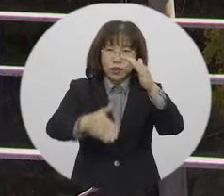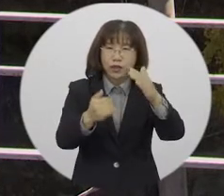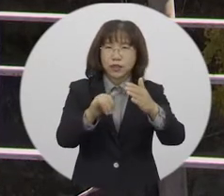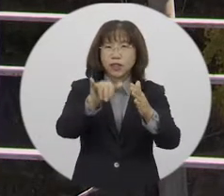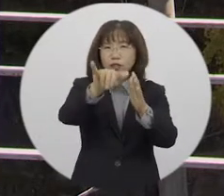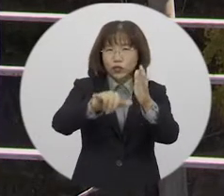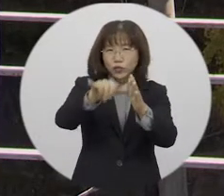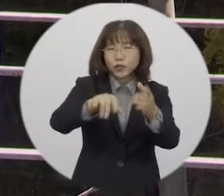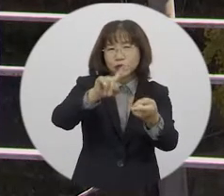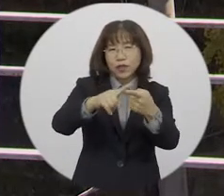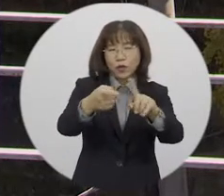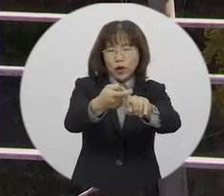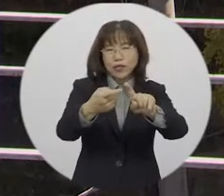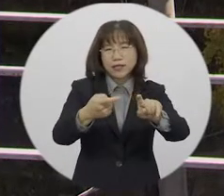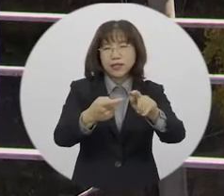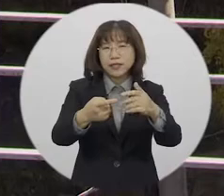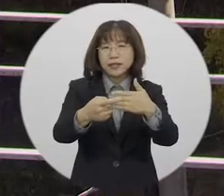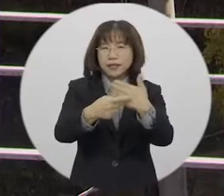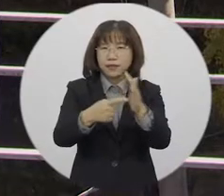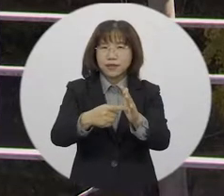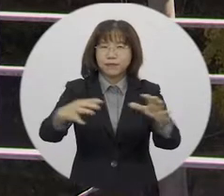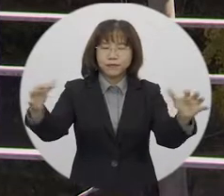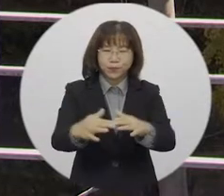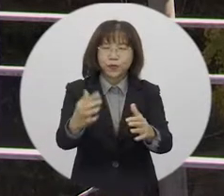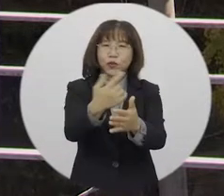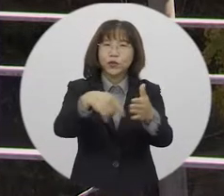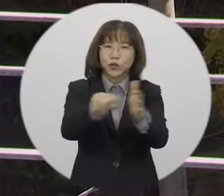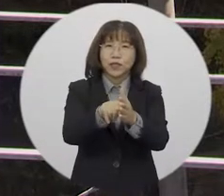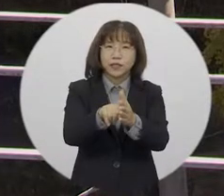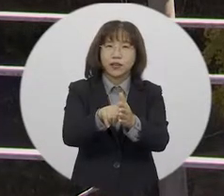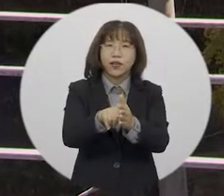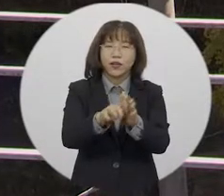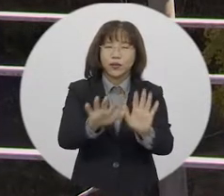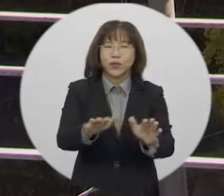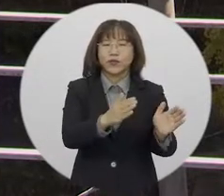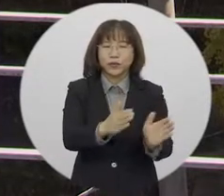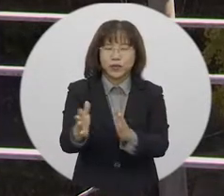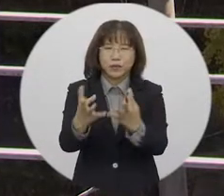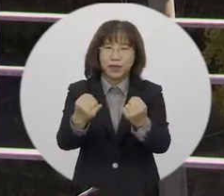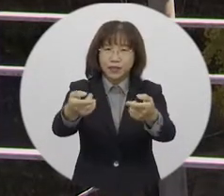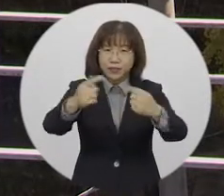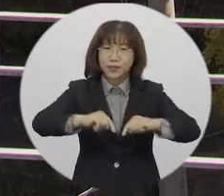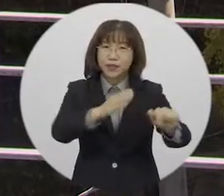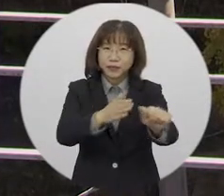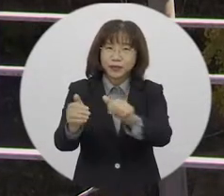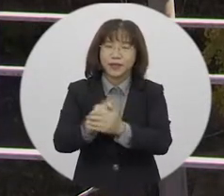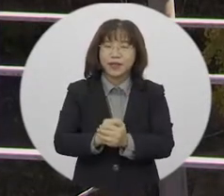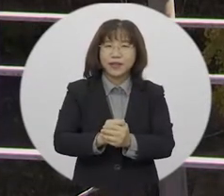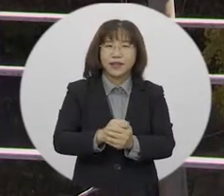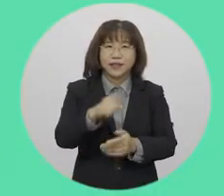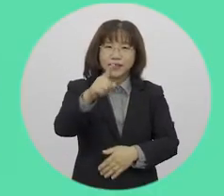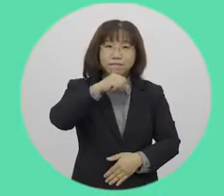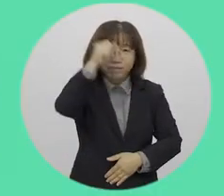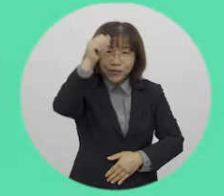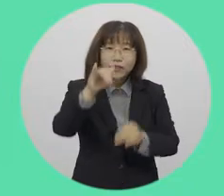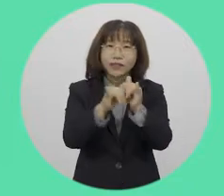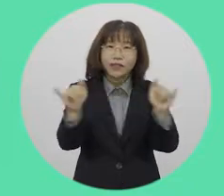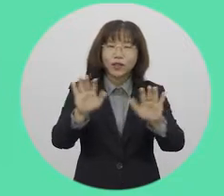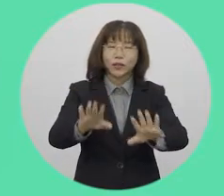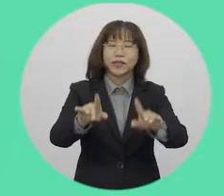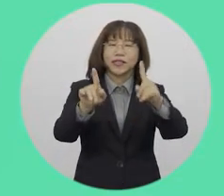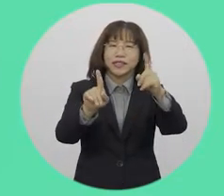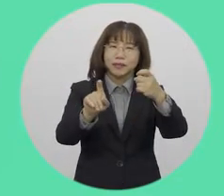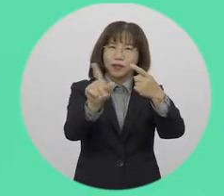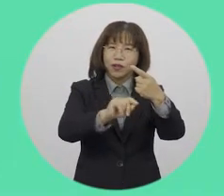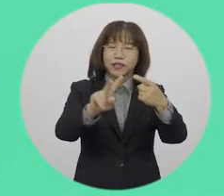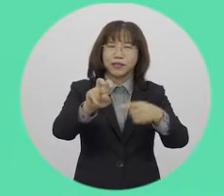유튜브 채널에 대한 관심을 높이기 위해 이번 행사를 마련했습니다. 구민 여러분의 많은 참여 바랍니다. 당첨자는